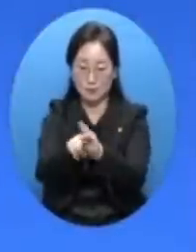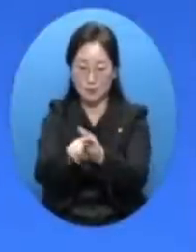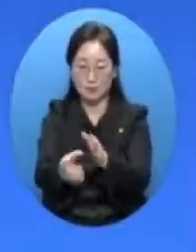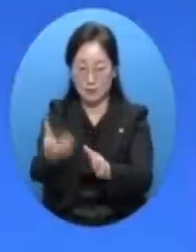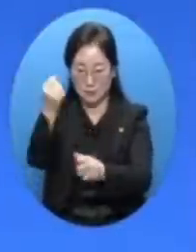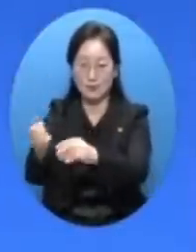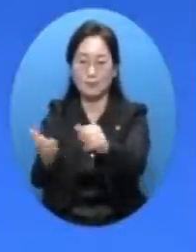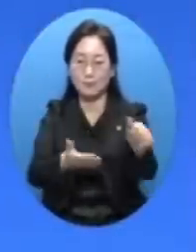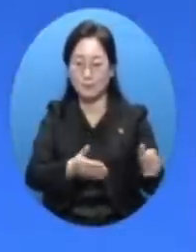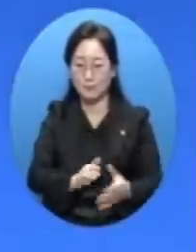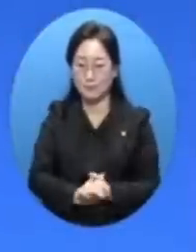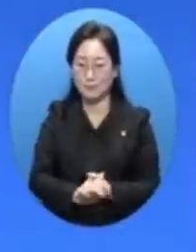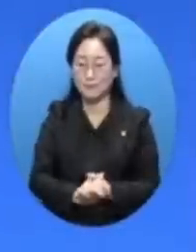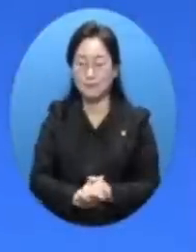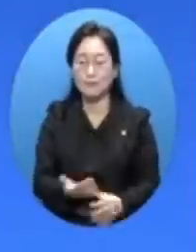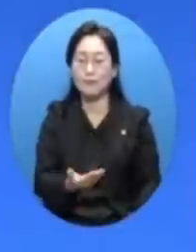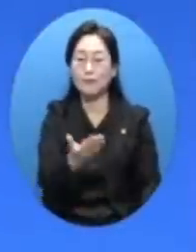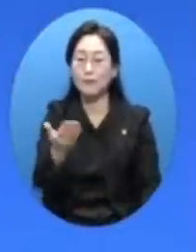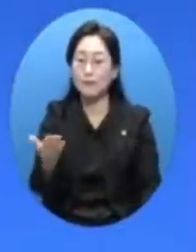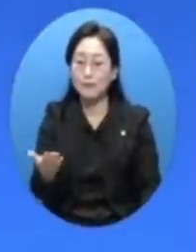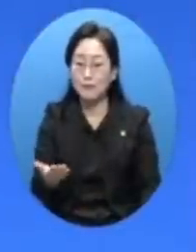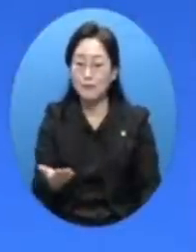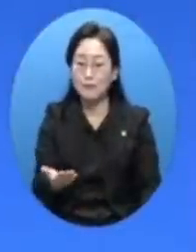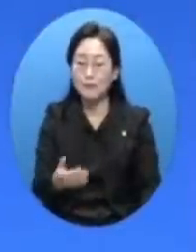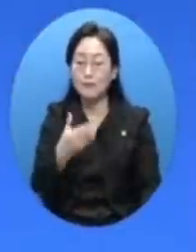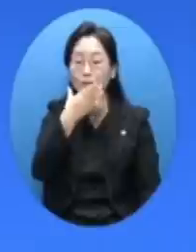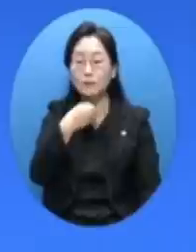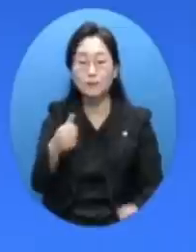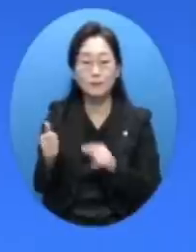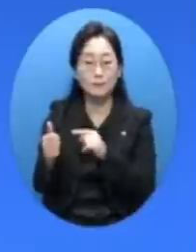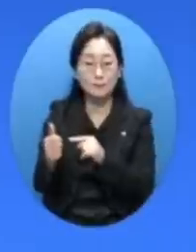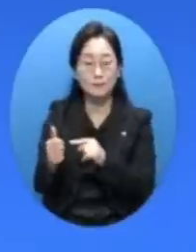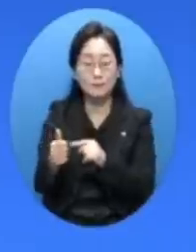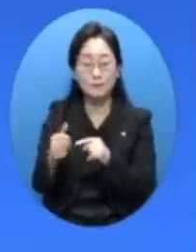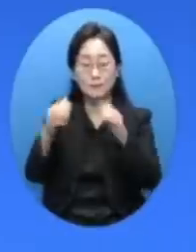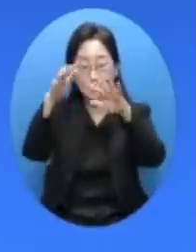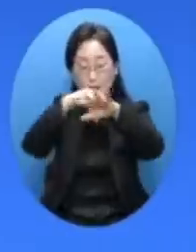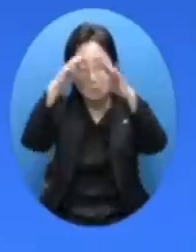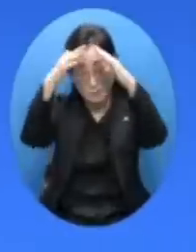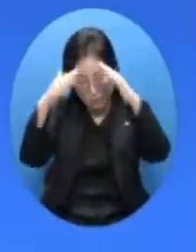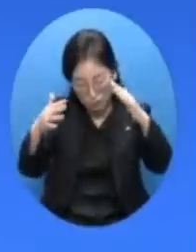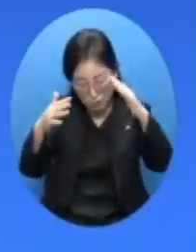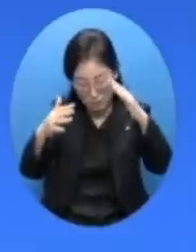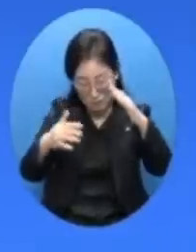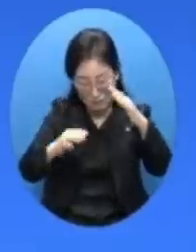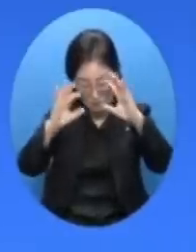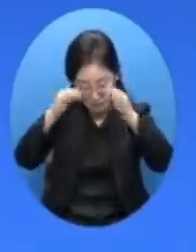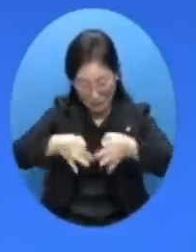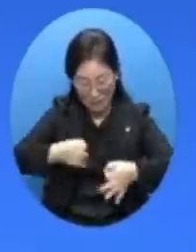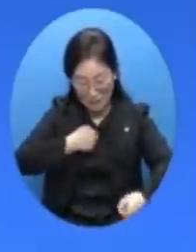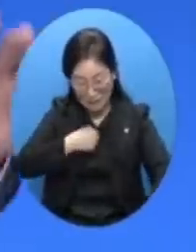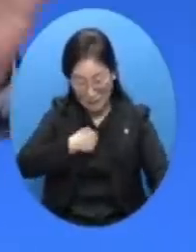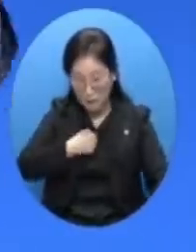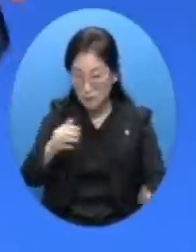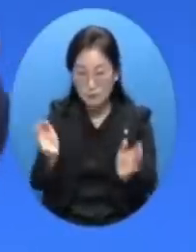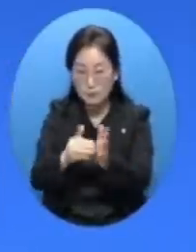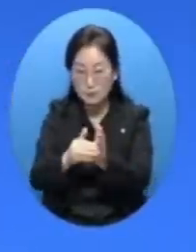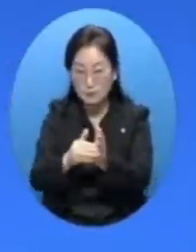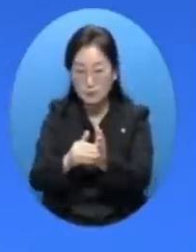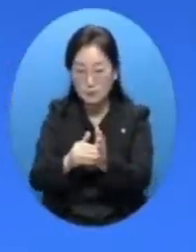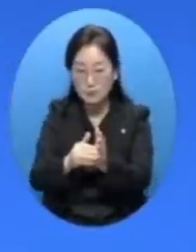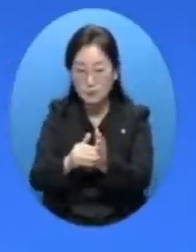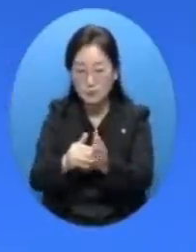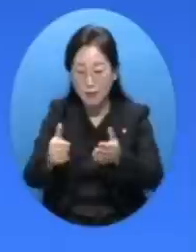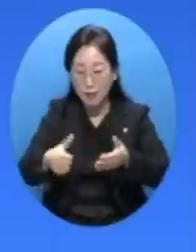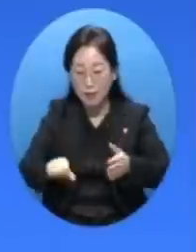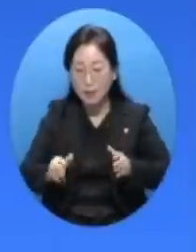바랍니다. 여러분, 아브라함이 그냥 천막에서 자기 모습 보고 한탄하고 끝났다면 아이를